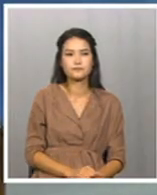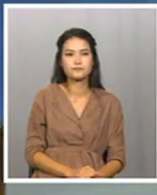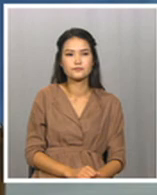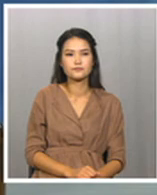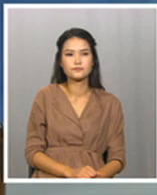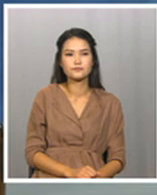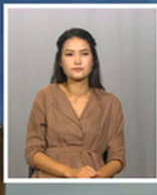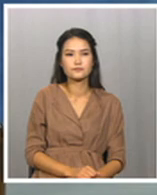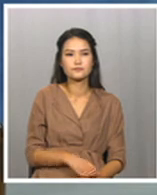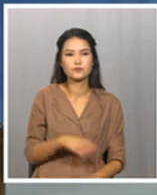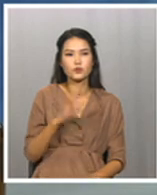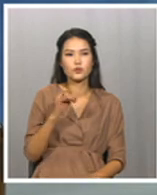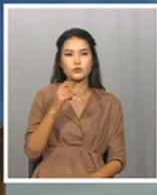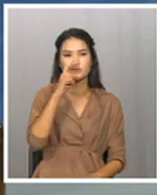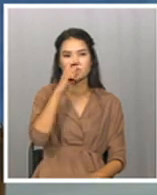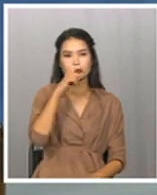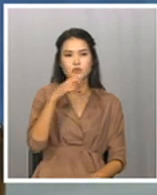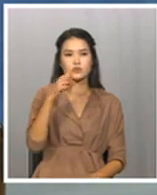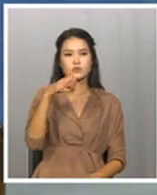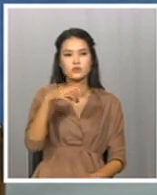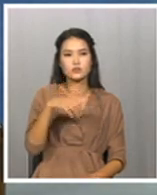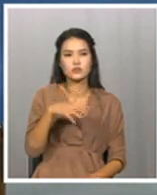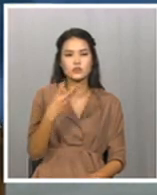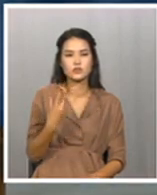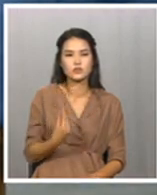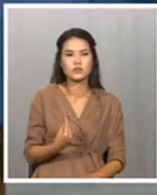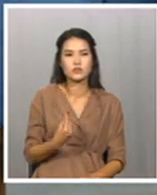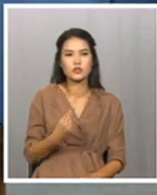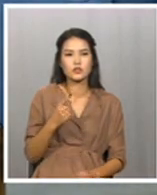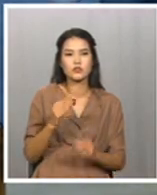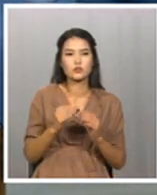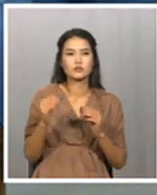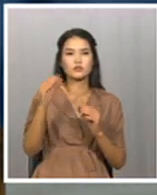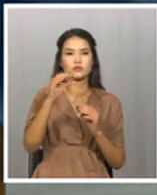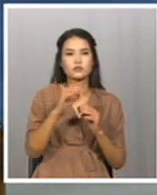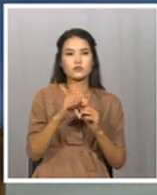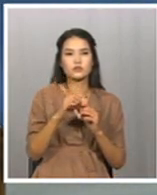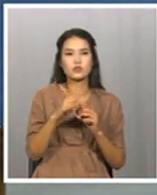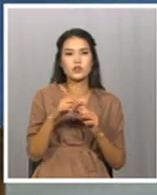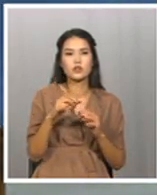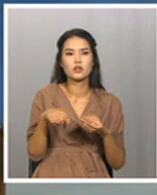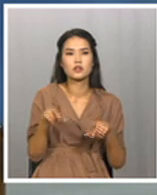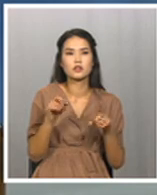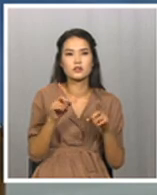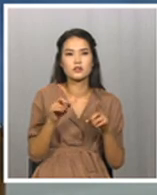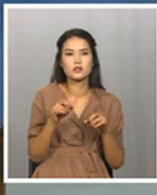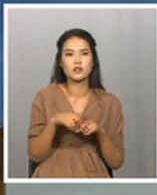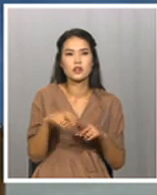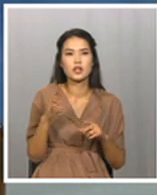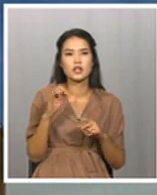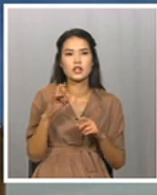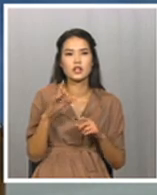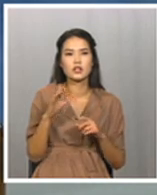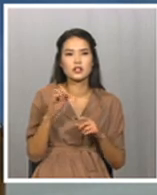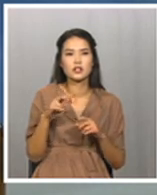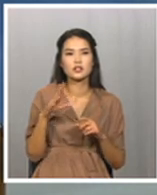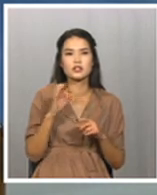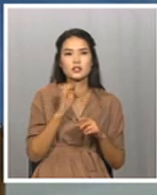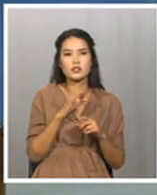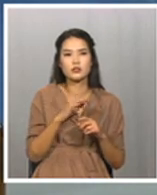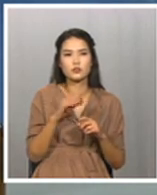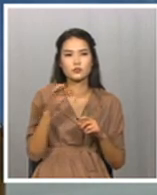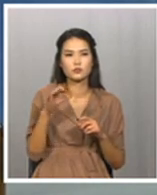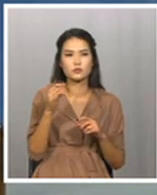Яғни күкірт қышқылы ерітіндісін тамызып алғаннан кейін оның үстіне барий хлоридінің, яғни ерімтал барийдің тұздарын